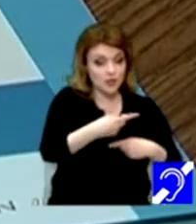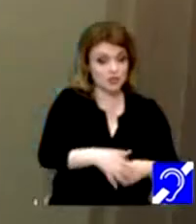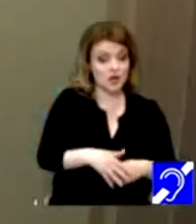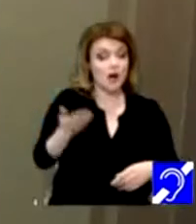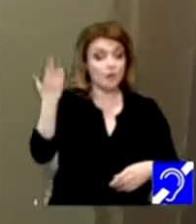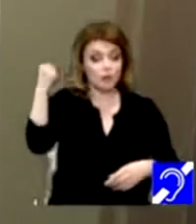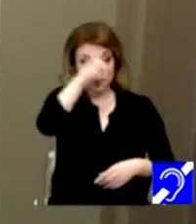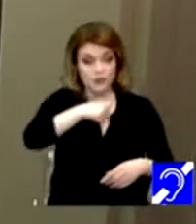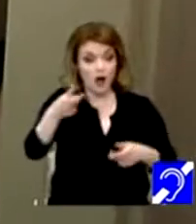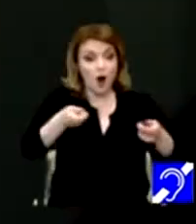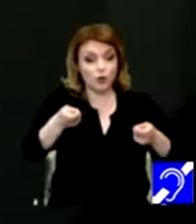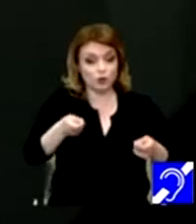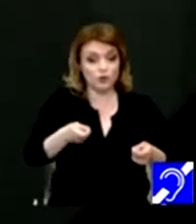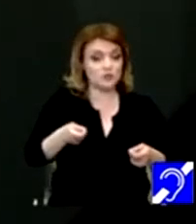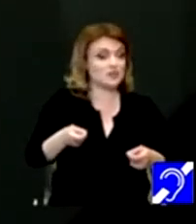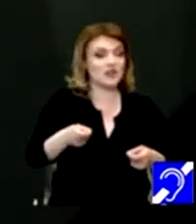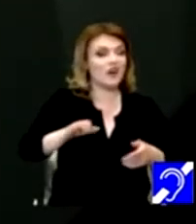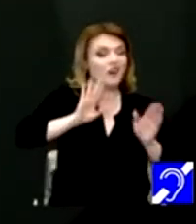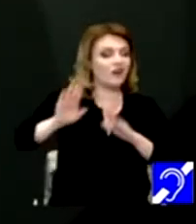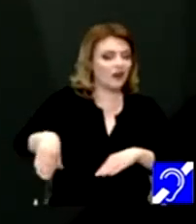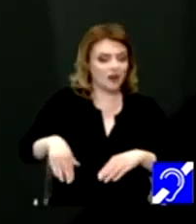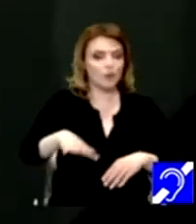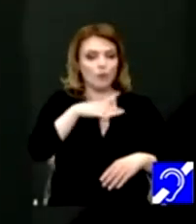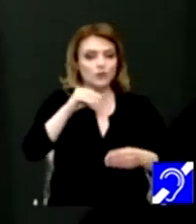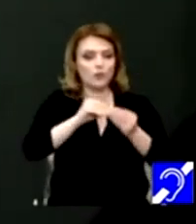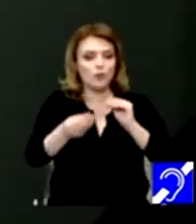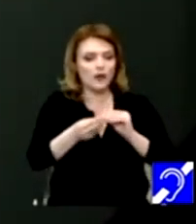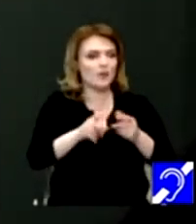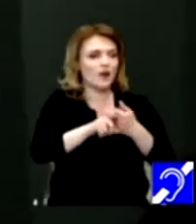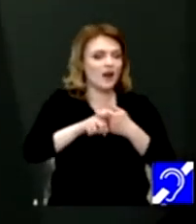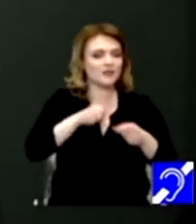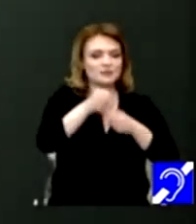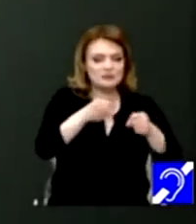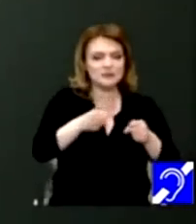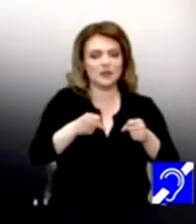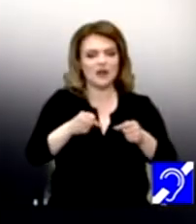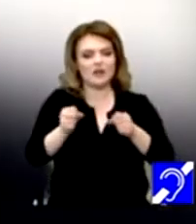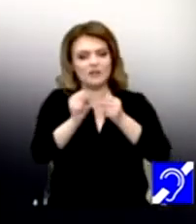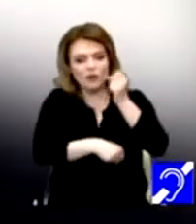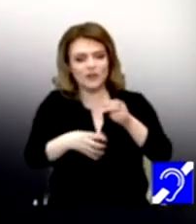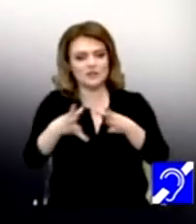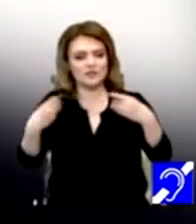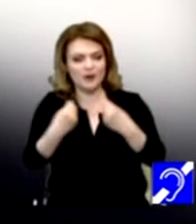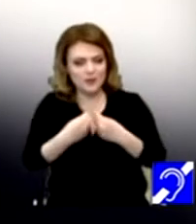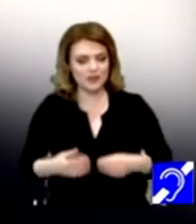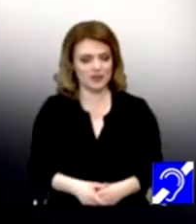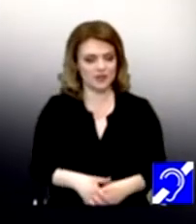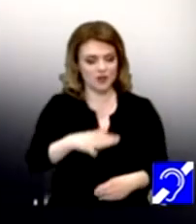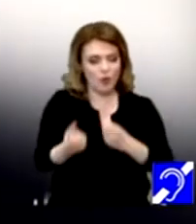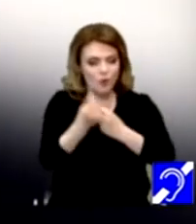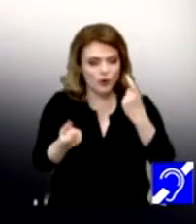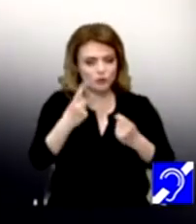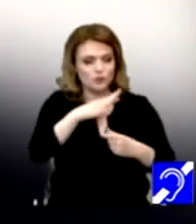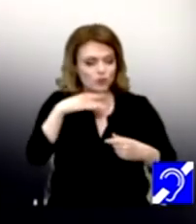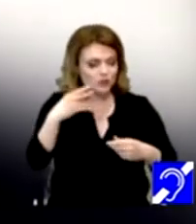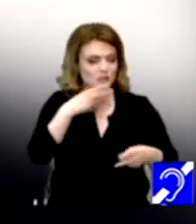trecut autoritățile au ignorat multe probleme legate de tortură și de alte forme de violență. Păptașii ce aplică tortură și de